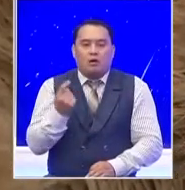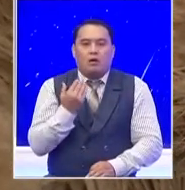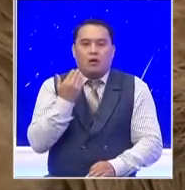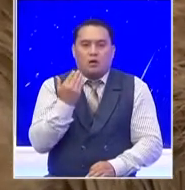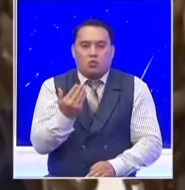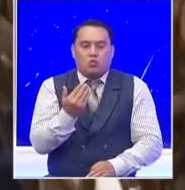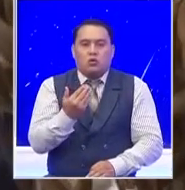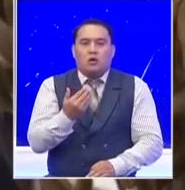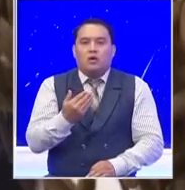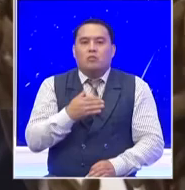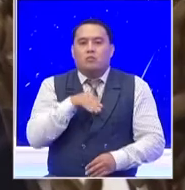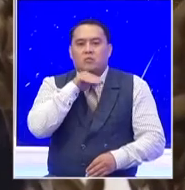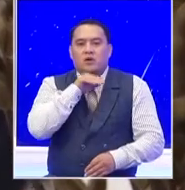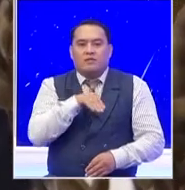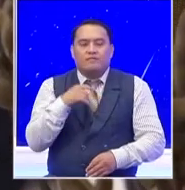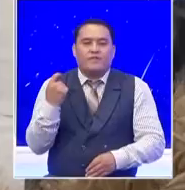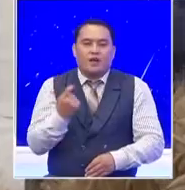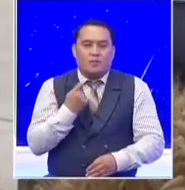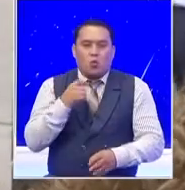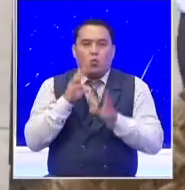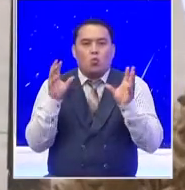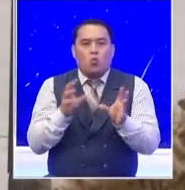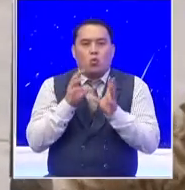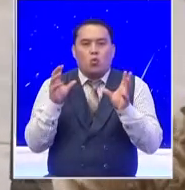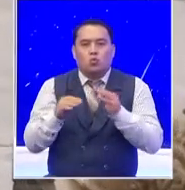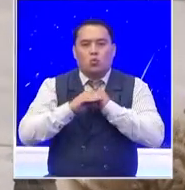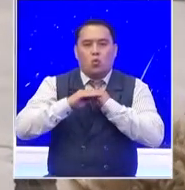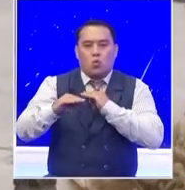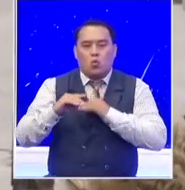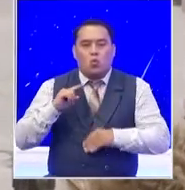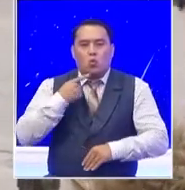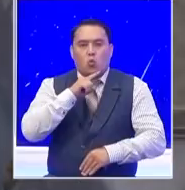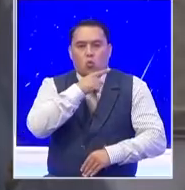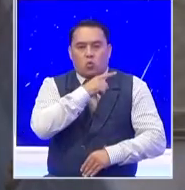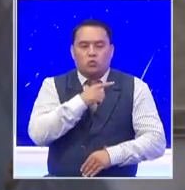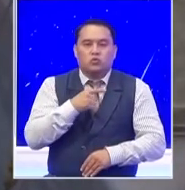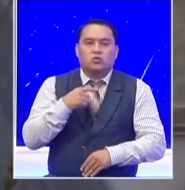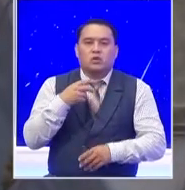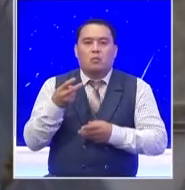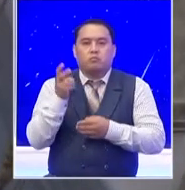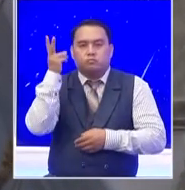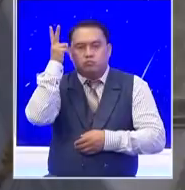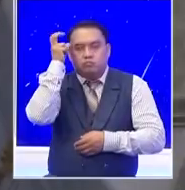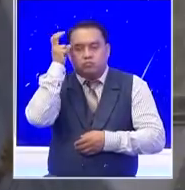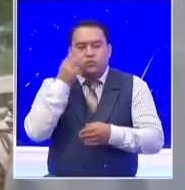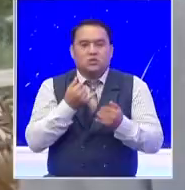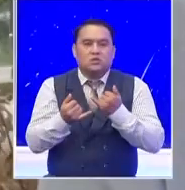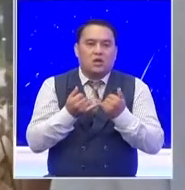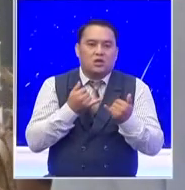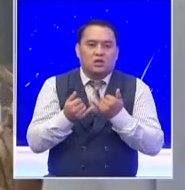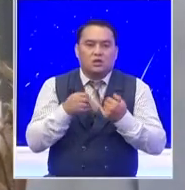Агро». Это своего рода многопрофильная ферма. Ухоженные поля с посевами кукурузы, сои, пшеницы. Передовая сельскохозяйственная техника